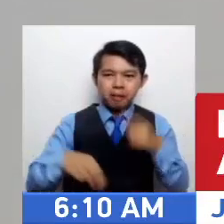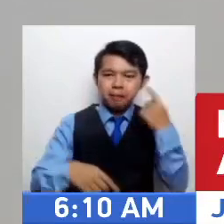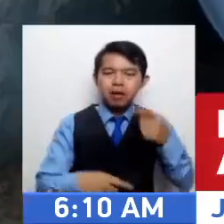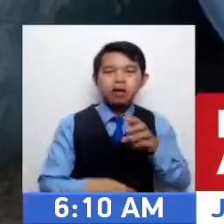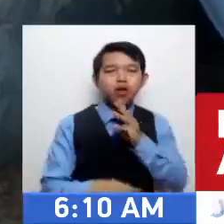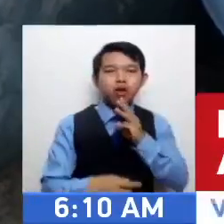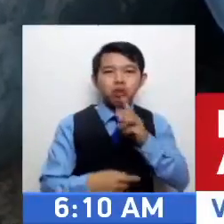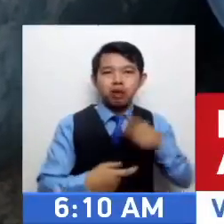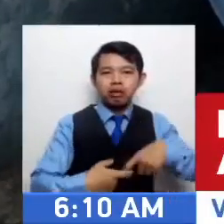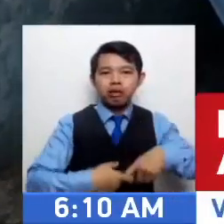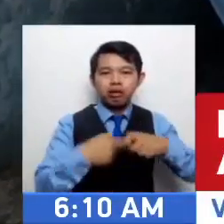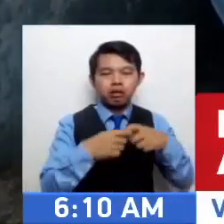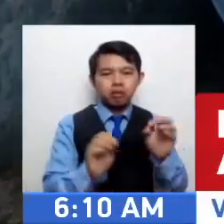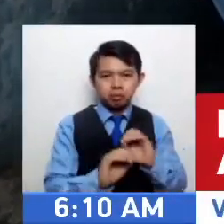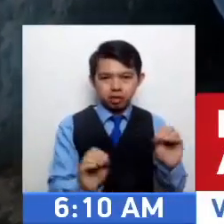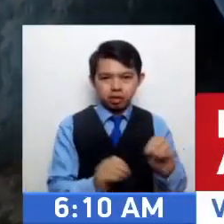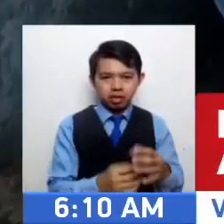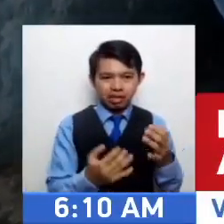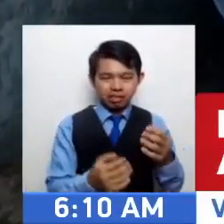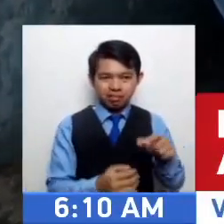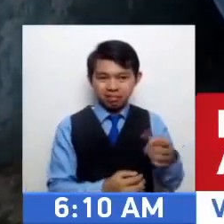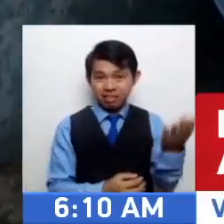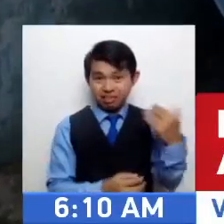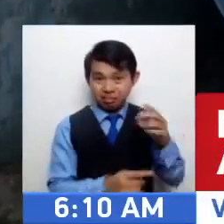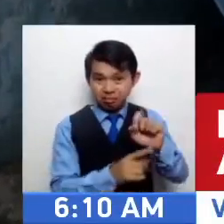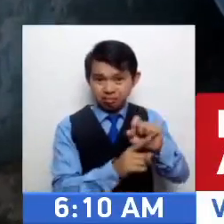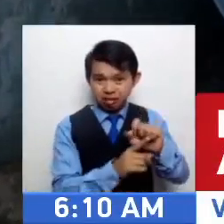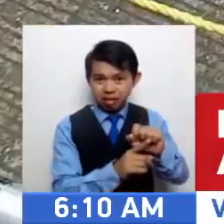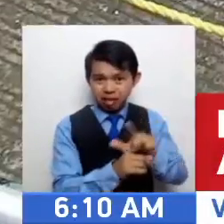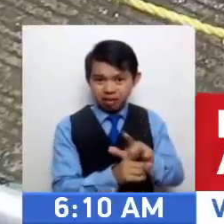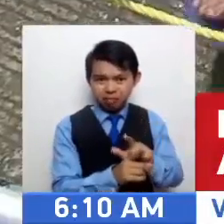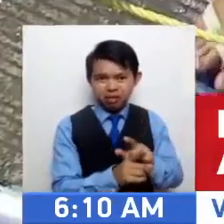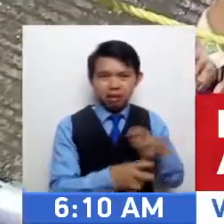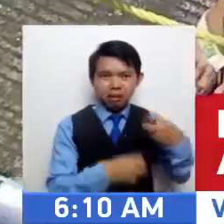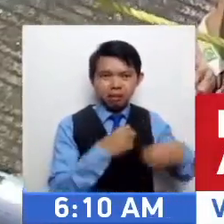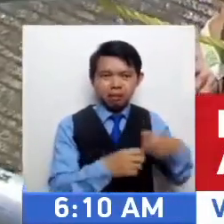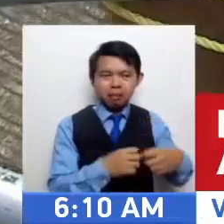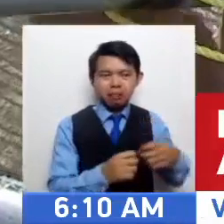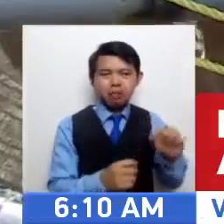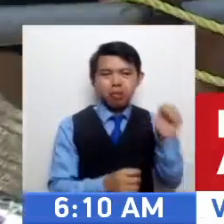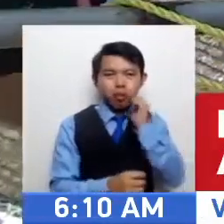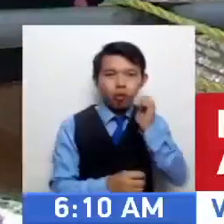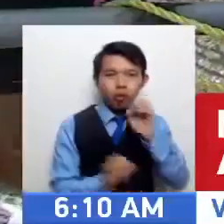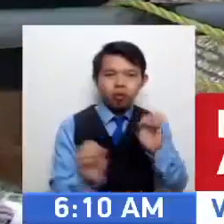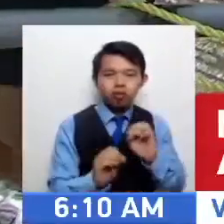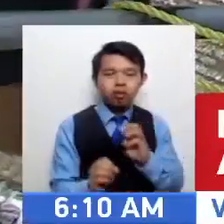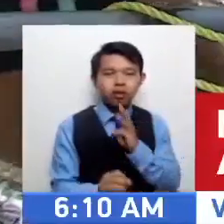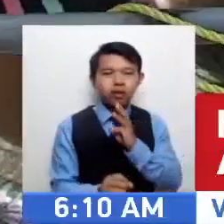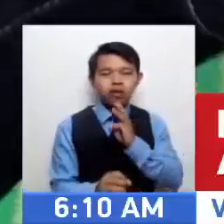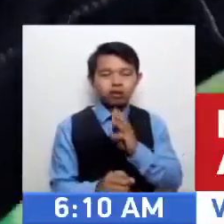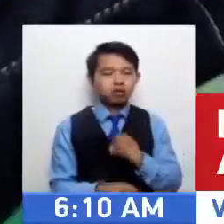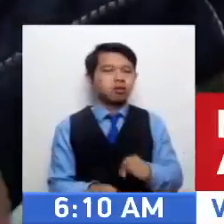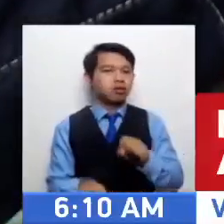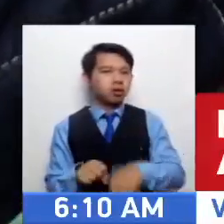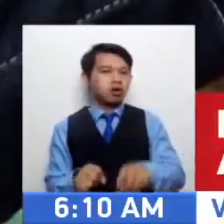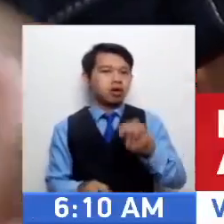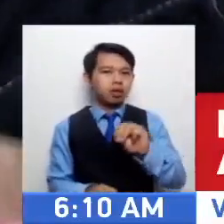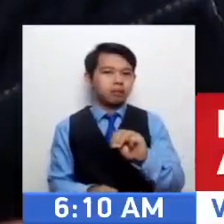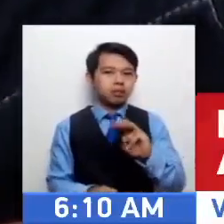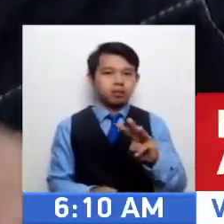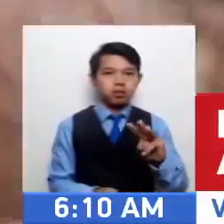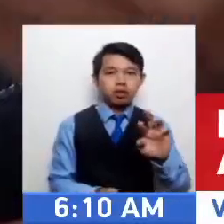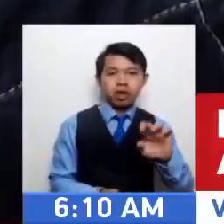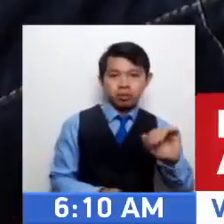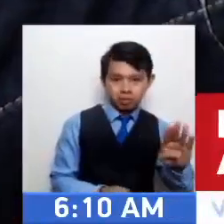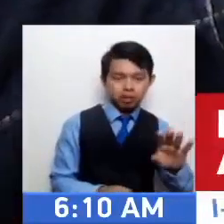problema sa maraming lugar ang matagalang walang tubig araw-araw. Kaya inaprubahan ng NWRB na taasan ang alokasyon